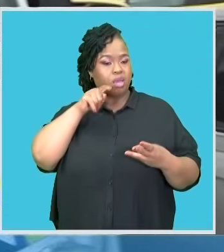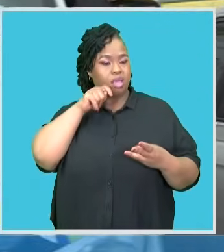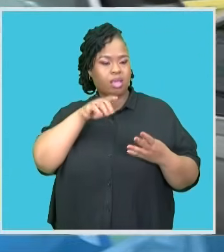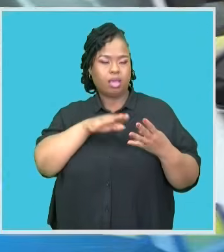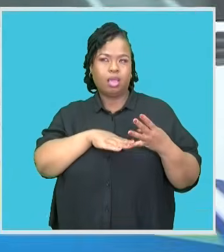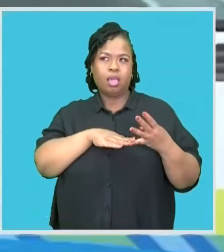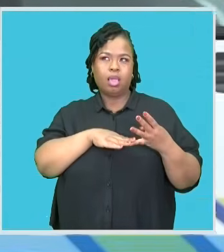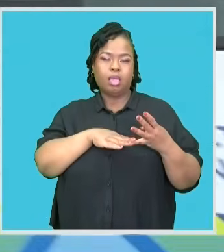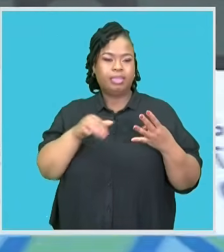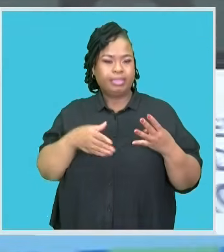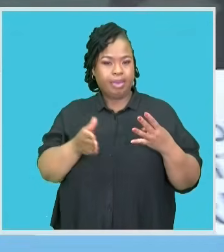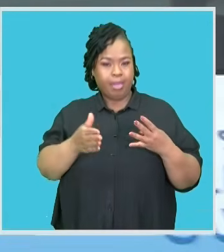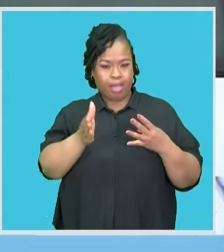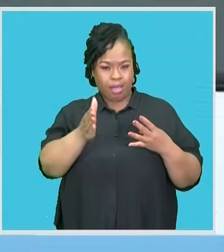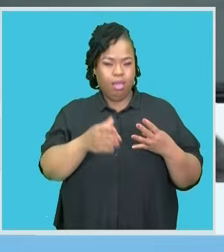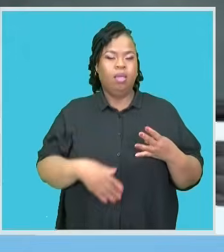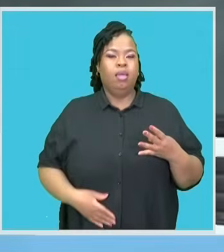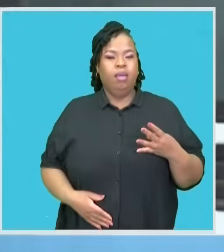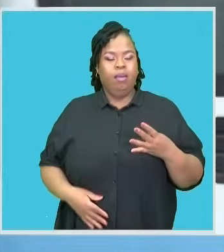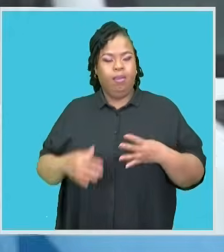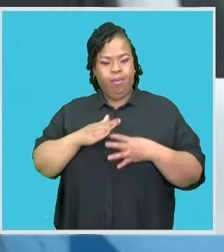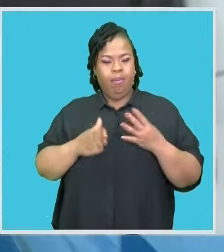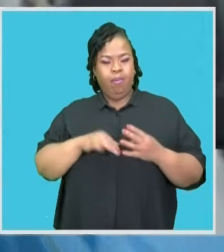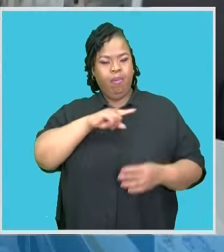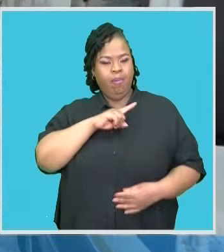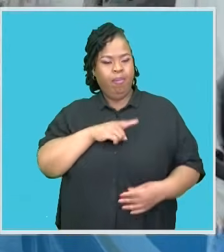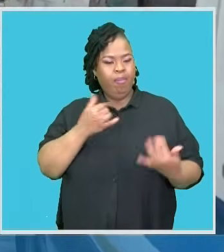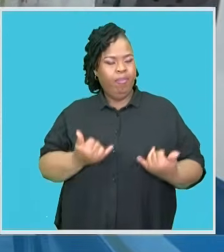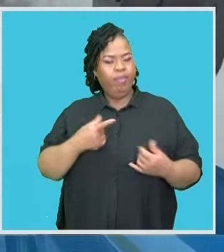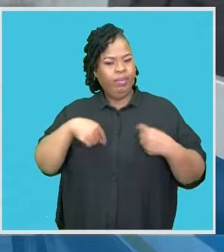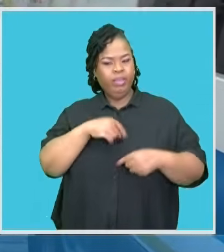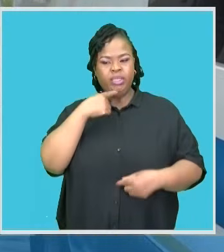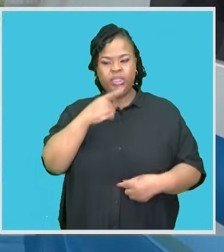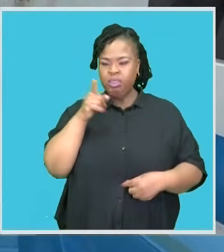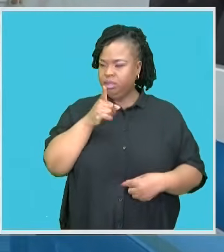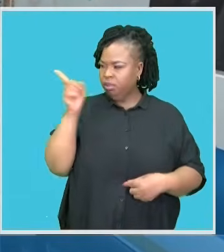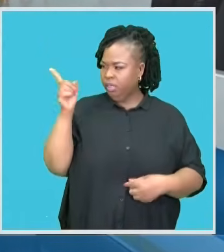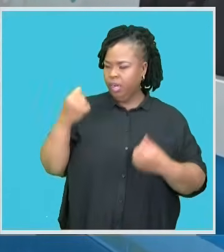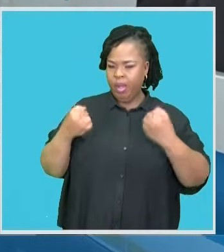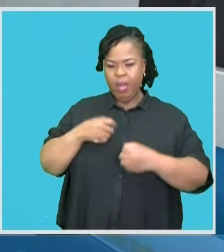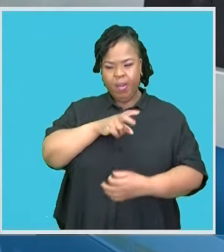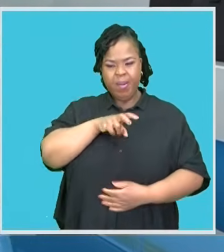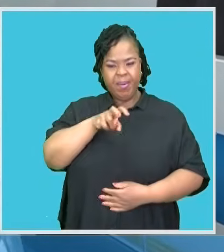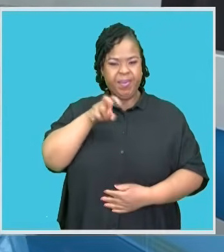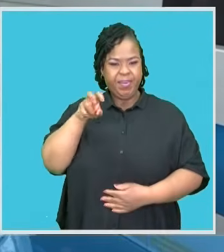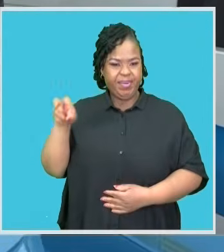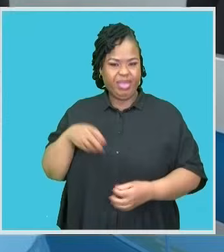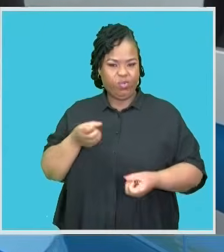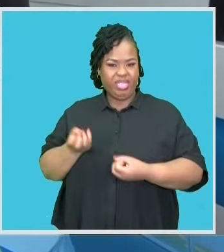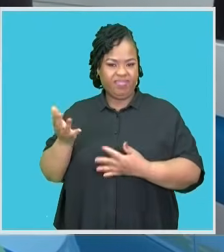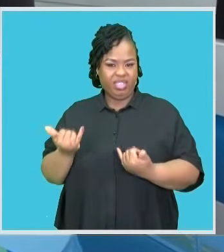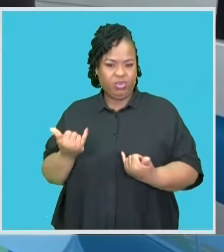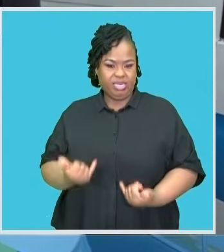kanye nase-Sedibeng. Ingakho namhlanje sithi kubalulekile ukuthi le moto lezi abomahamba nendlwana laba esibalethayo